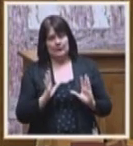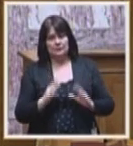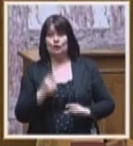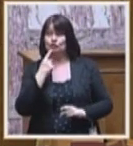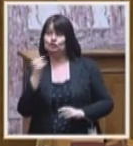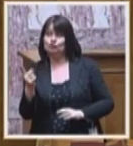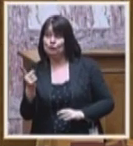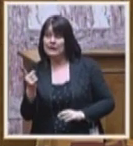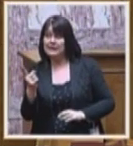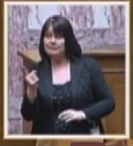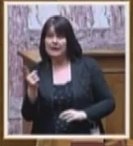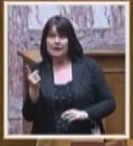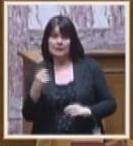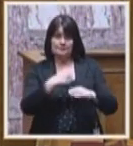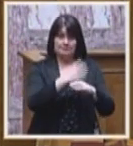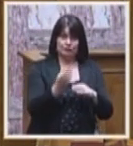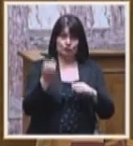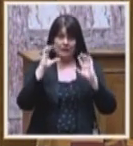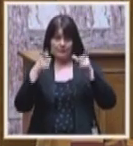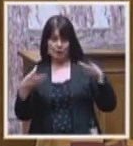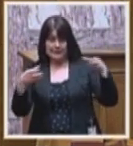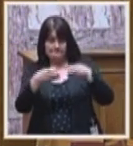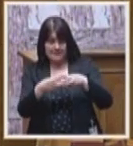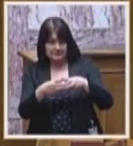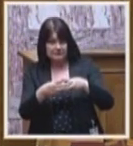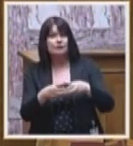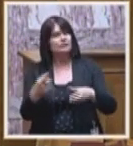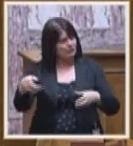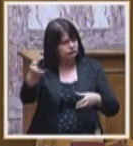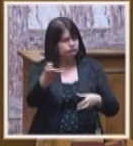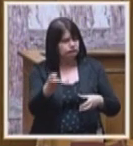να γράψουμε τα δύο μεγάλα κόμματα, γιατί όχι και άλλα,